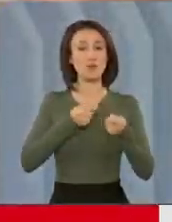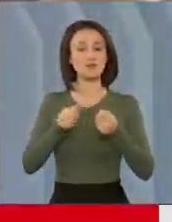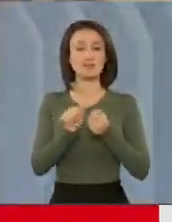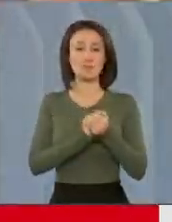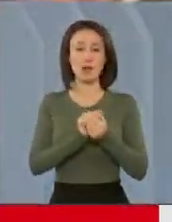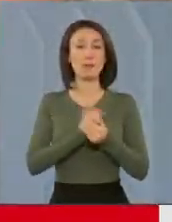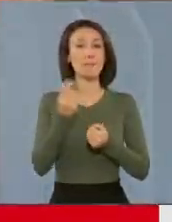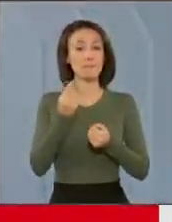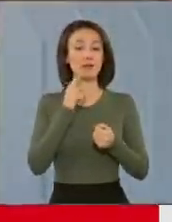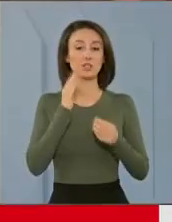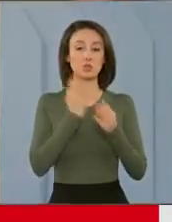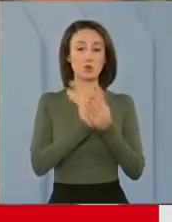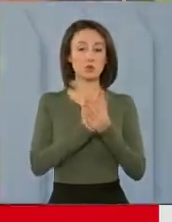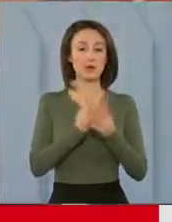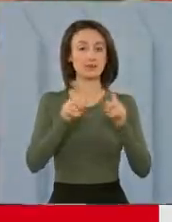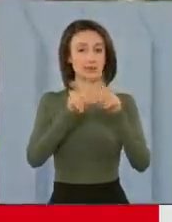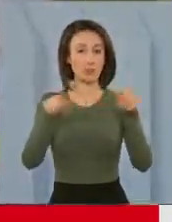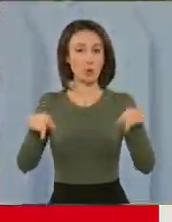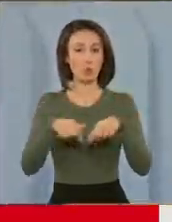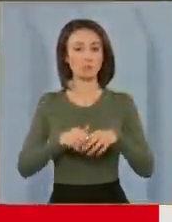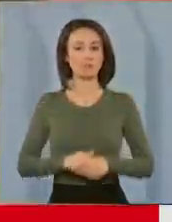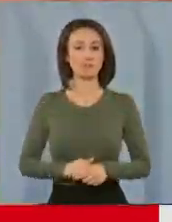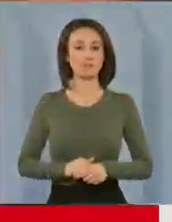spălare de bani în dosarul tablourilor